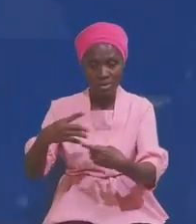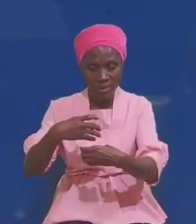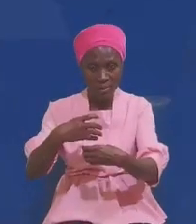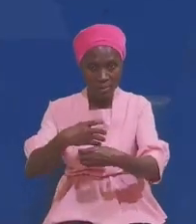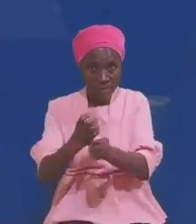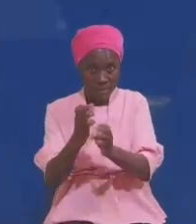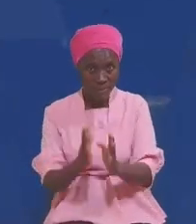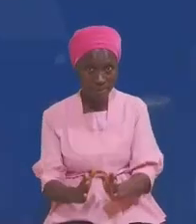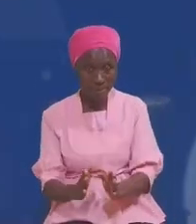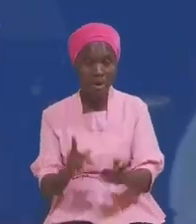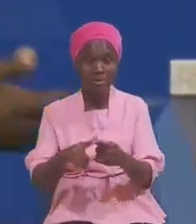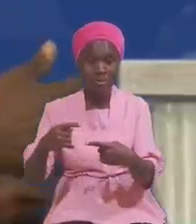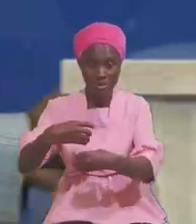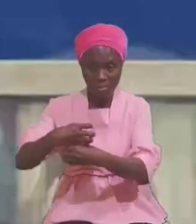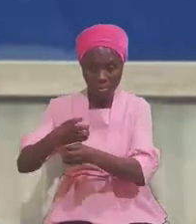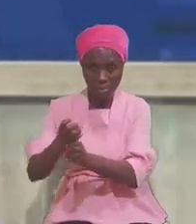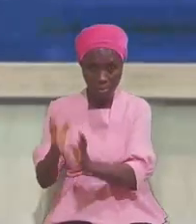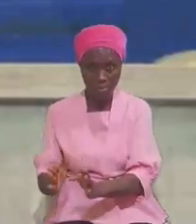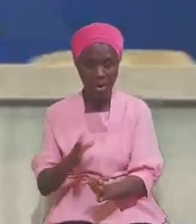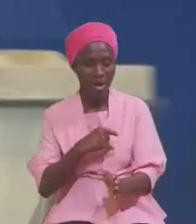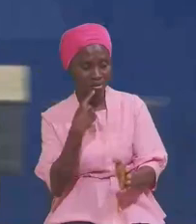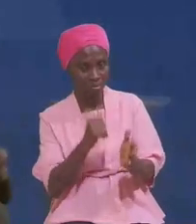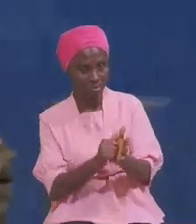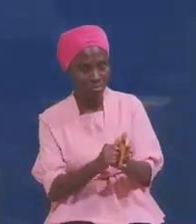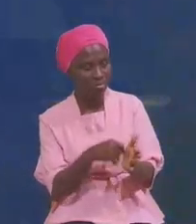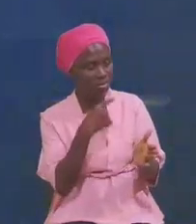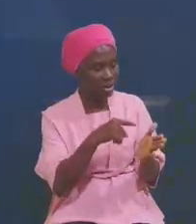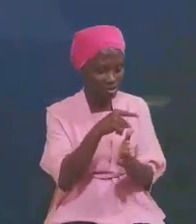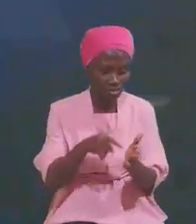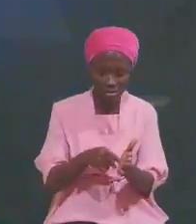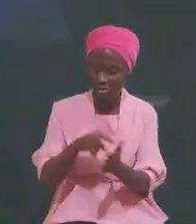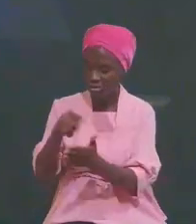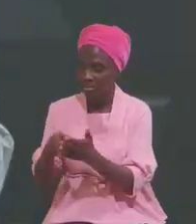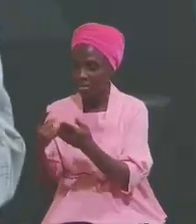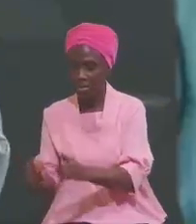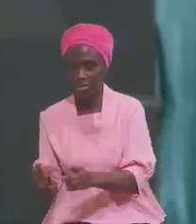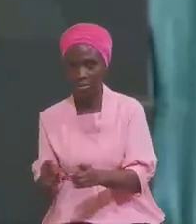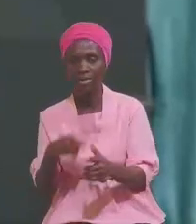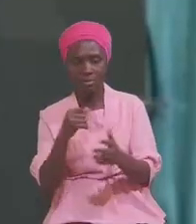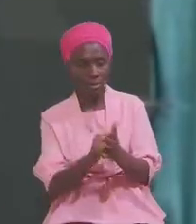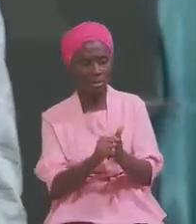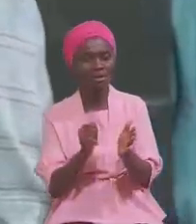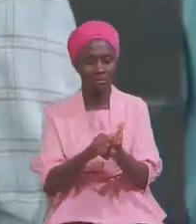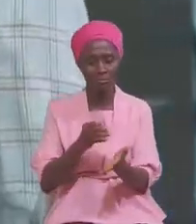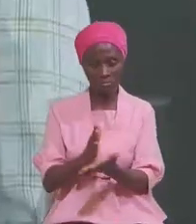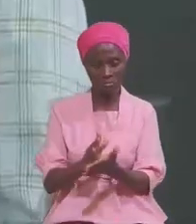fabricant, à celui qui a fabriqué la voiture, que ceci ne va pas. D'accord. Donc,